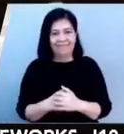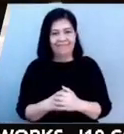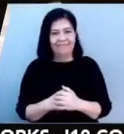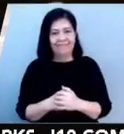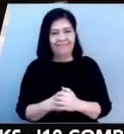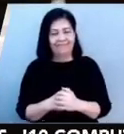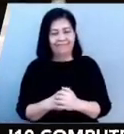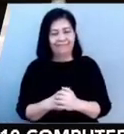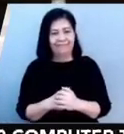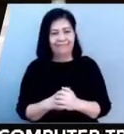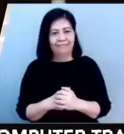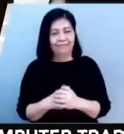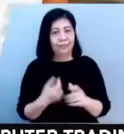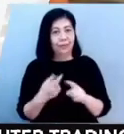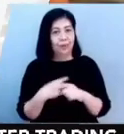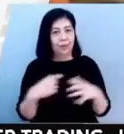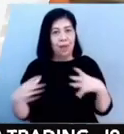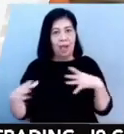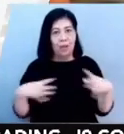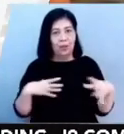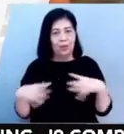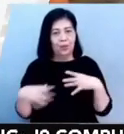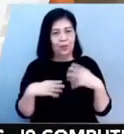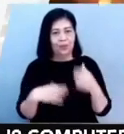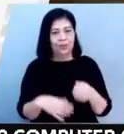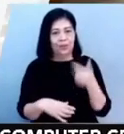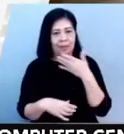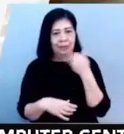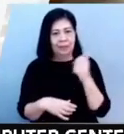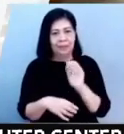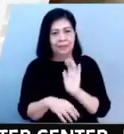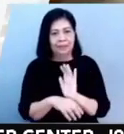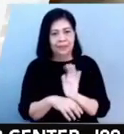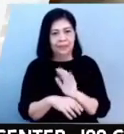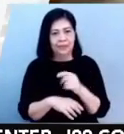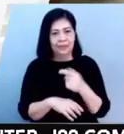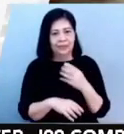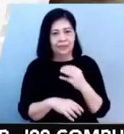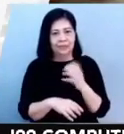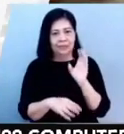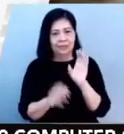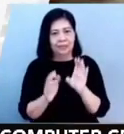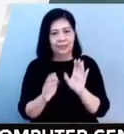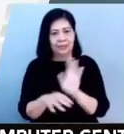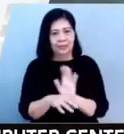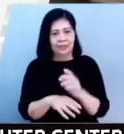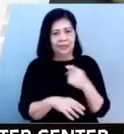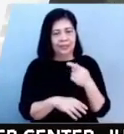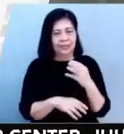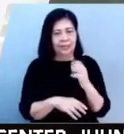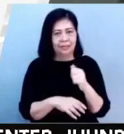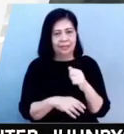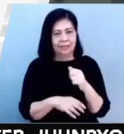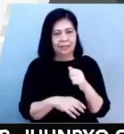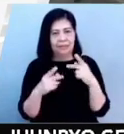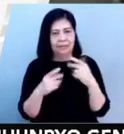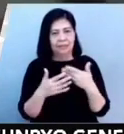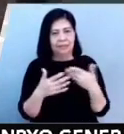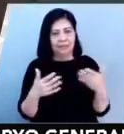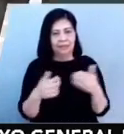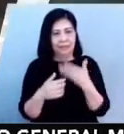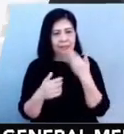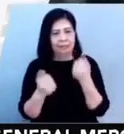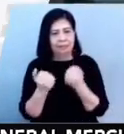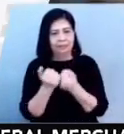Straight from the Hollywood, waging Best Picture ang pelikula ng GMA Pictures at GMA Public Affairs. Best Supporting Actress